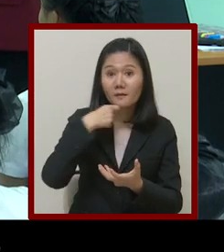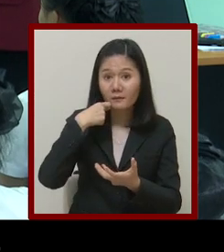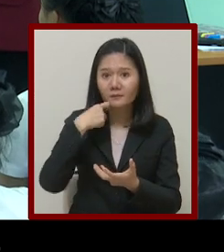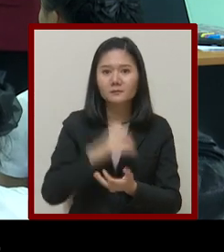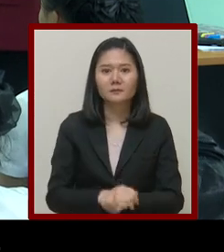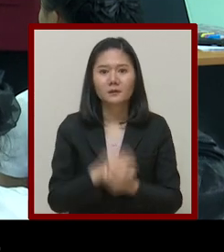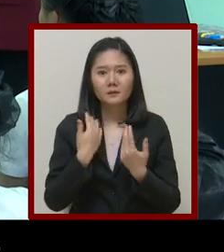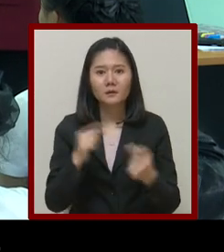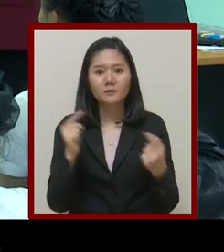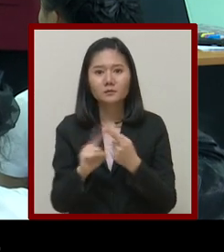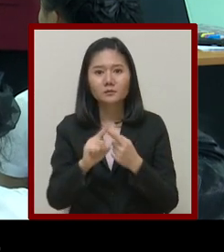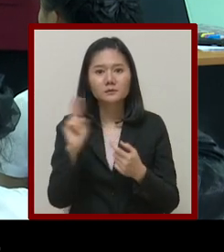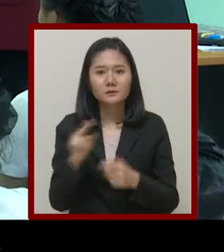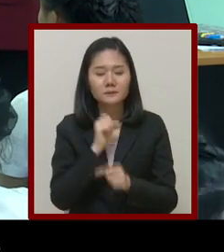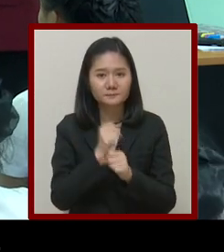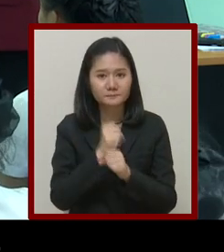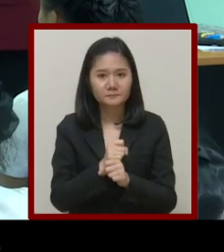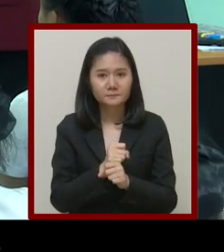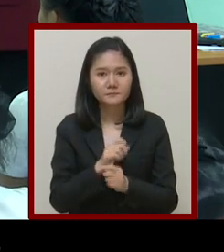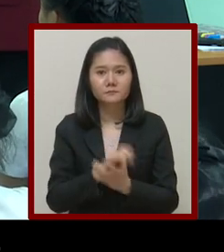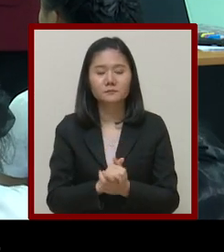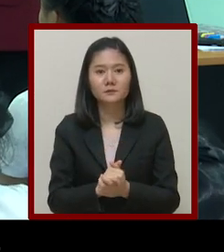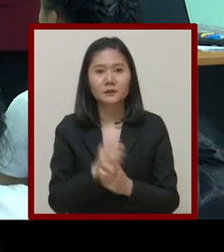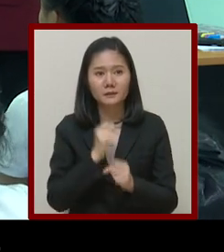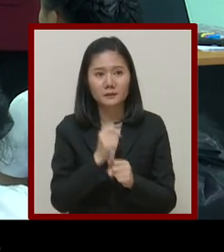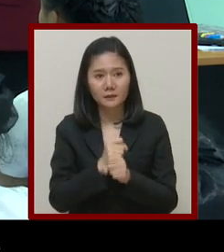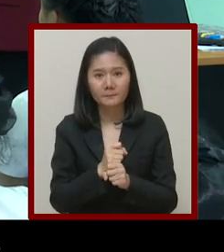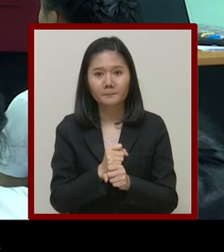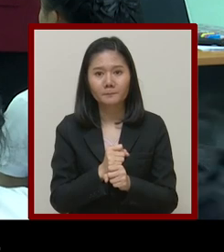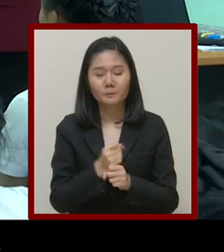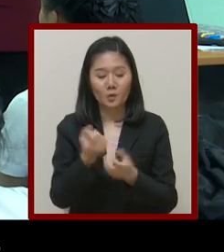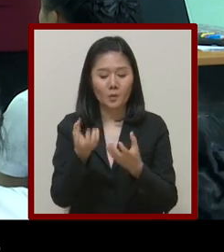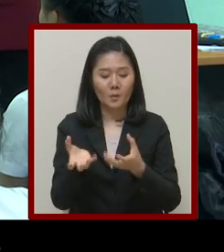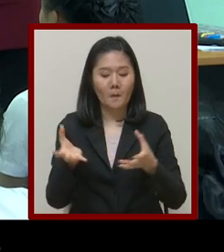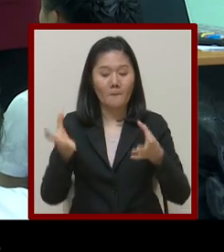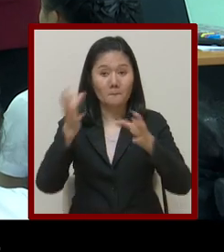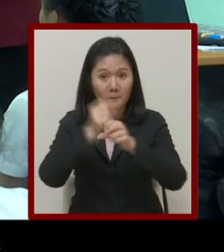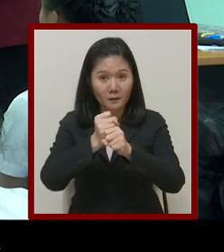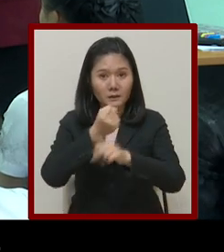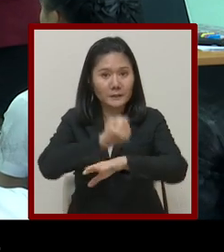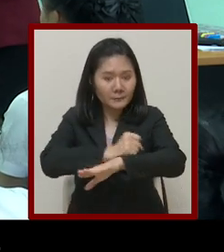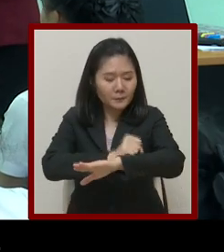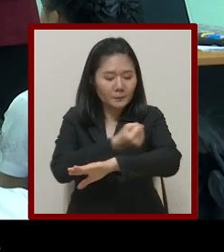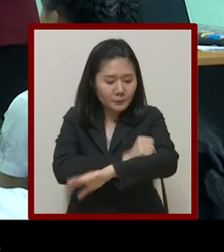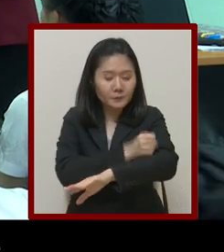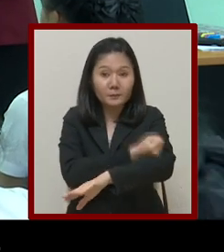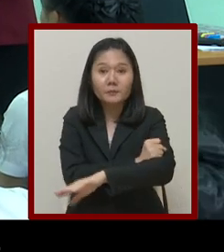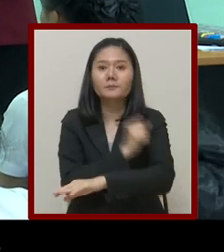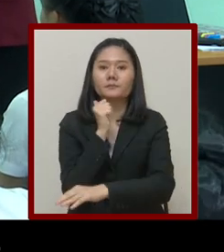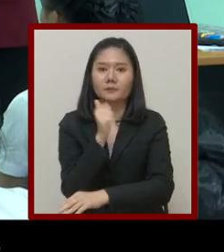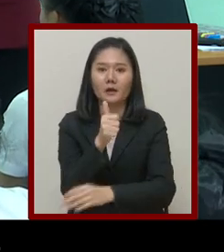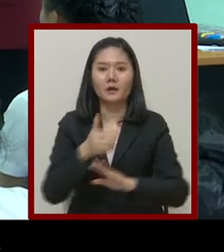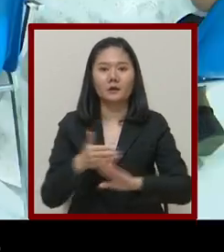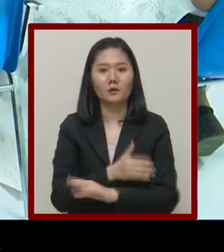ไหมคะแล้วถึงค่อยเอามาใช้งานในการประกอบกันเพื่อที่จะมามัดรวมกันแล้วก็เป็นลูกประคบ1ลูก